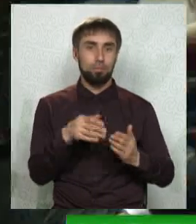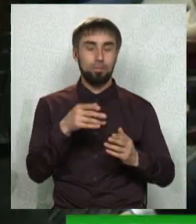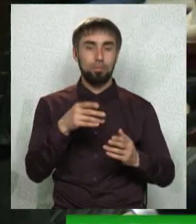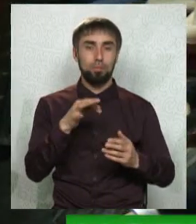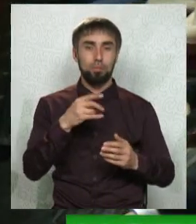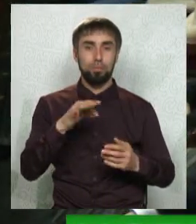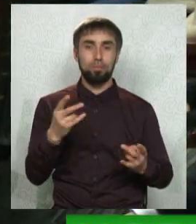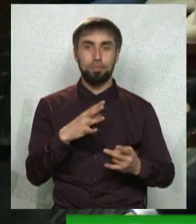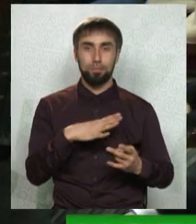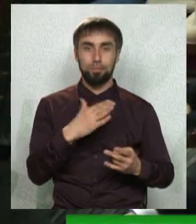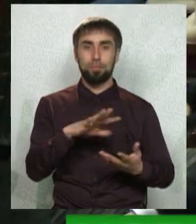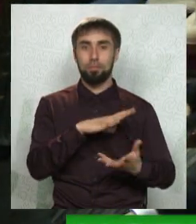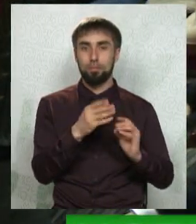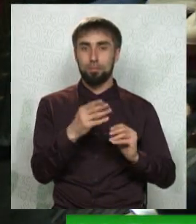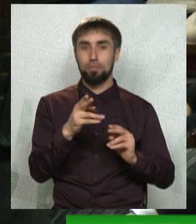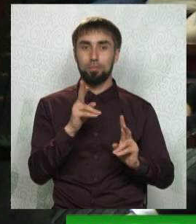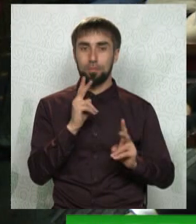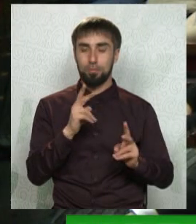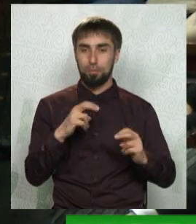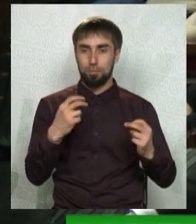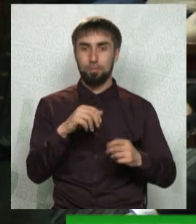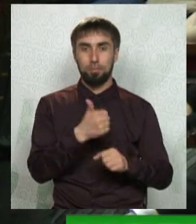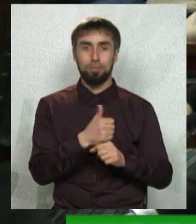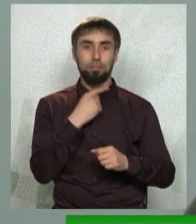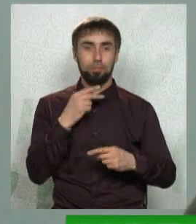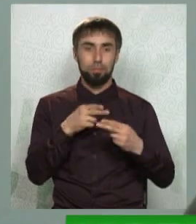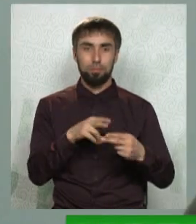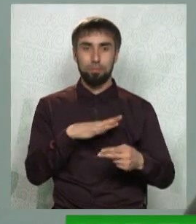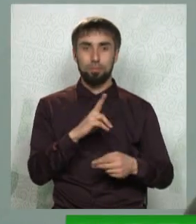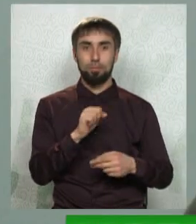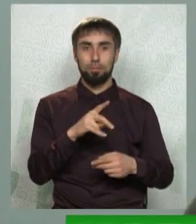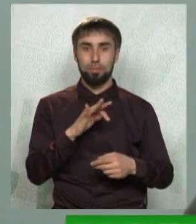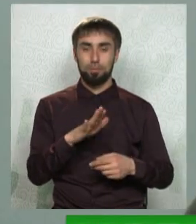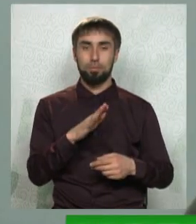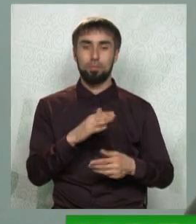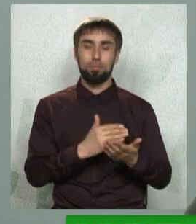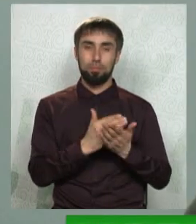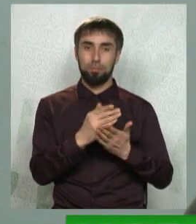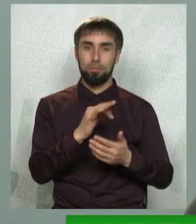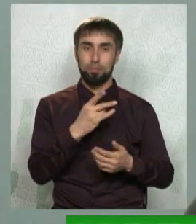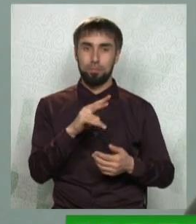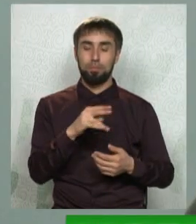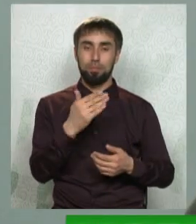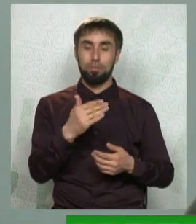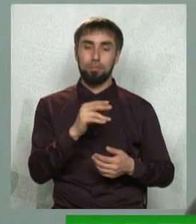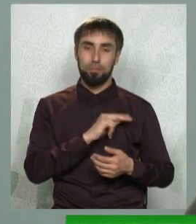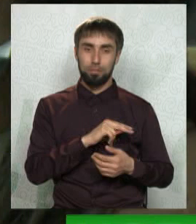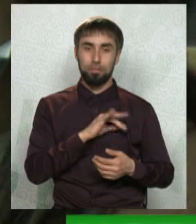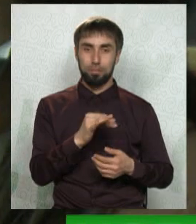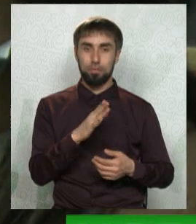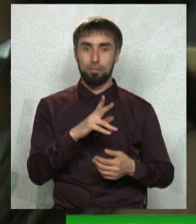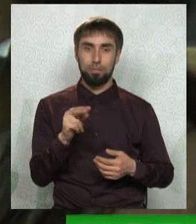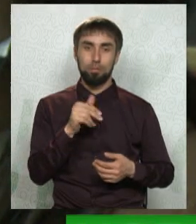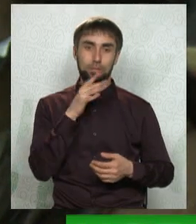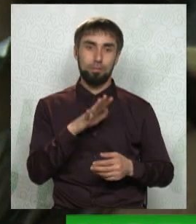нуждались. Итоговую коллегию комитета посетила глава республики. Махмуд Али Калиматов высоко оценил работу ведомства и тот вклад,